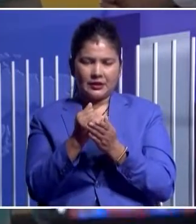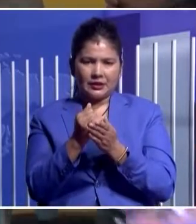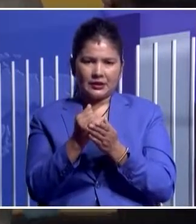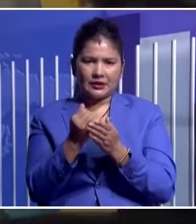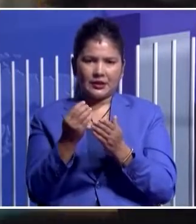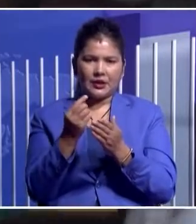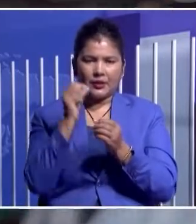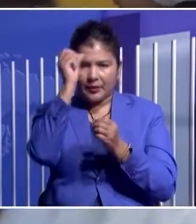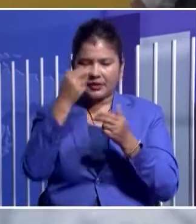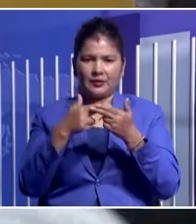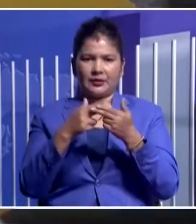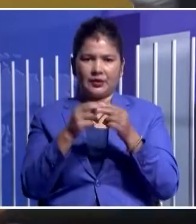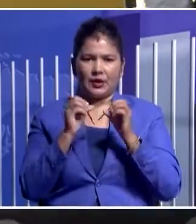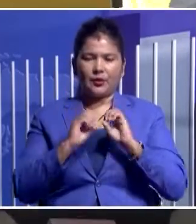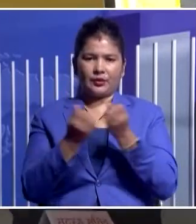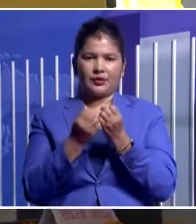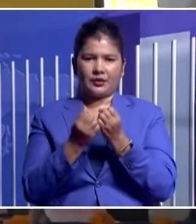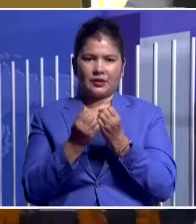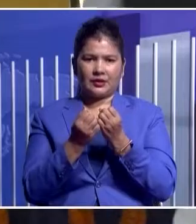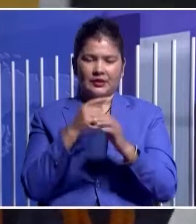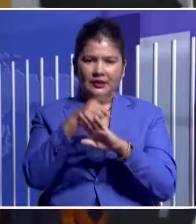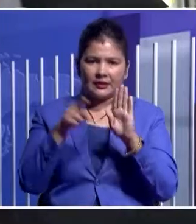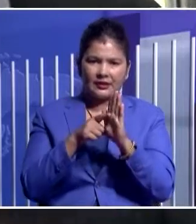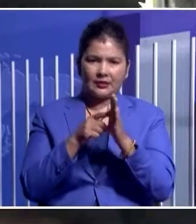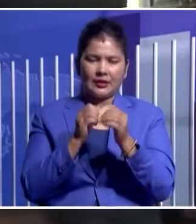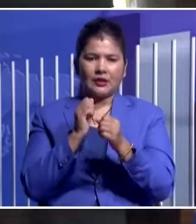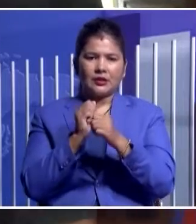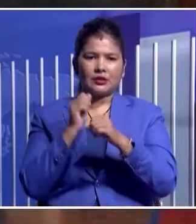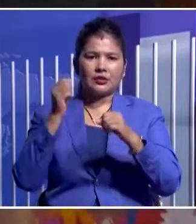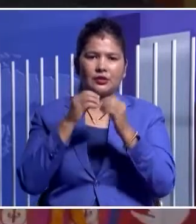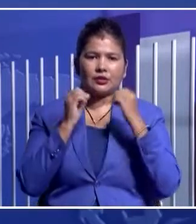सम्मका योजनाहरू नीति तथा कार्यक्रममा समावेश भएका छन्।